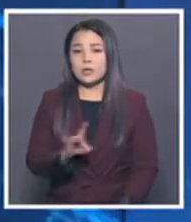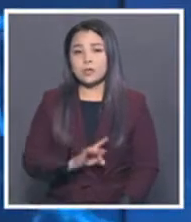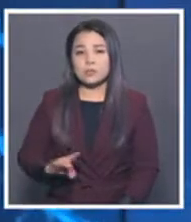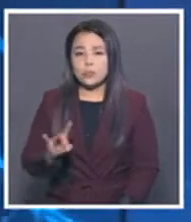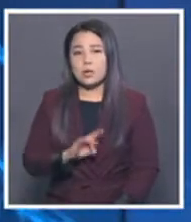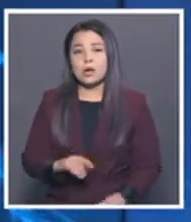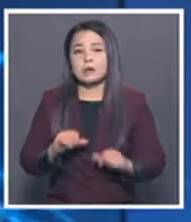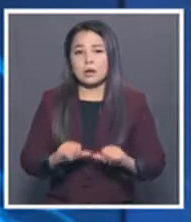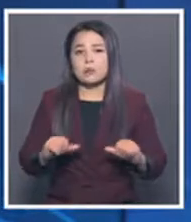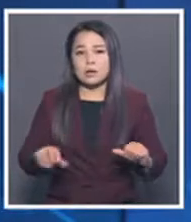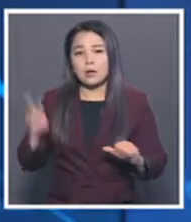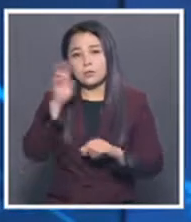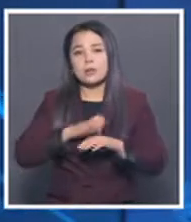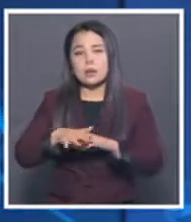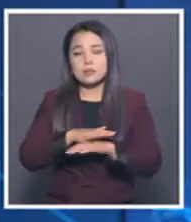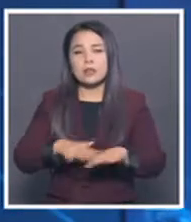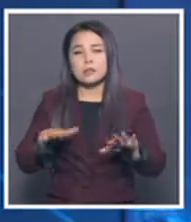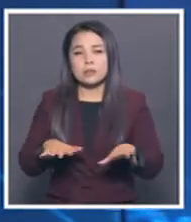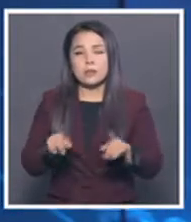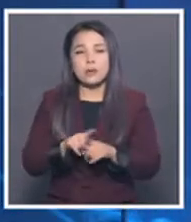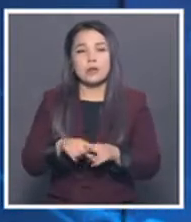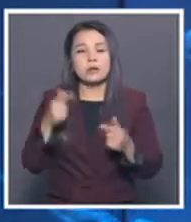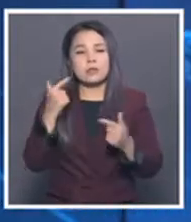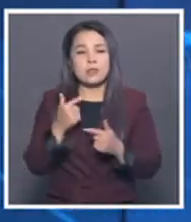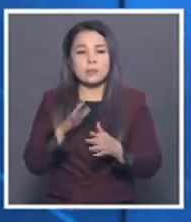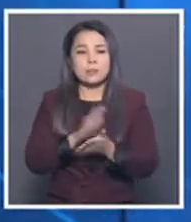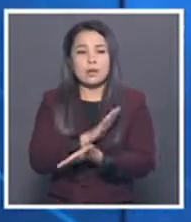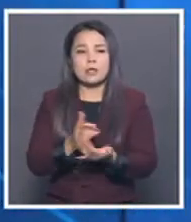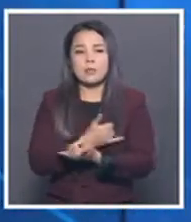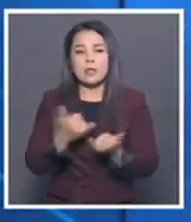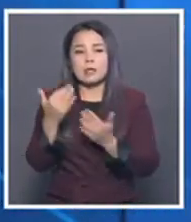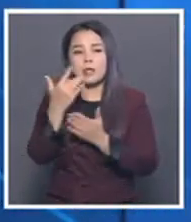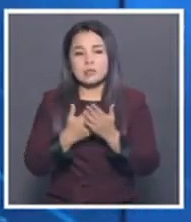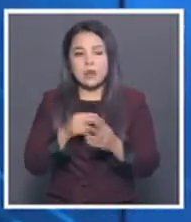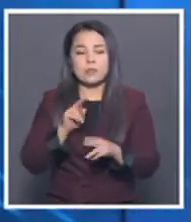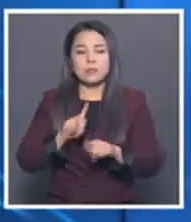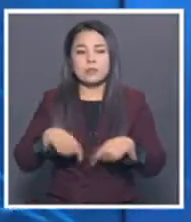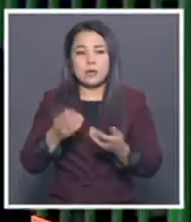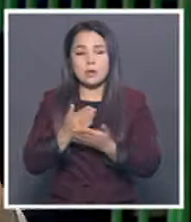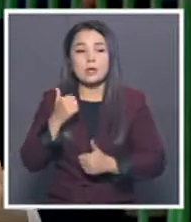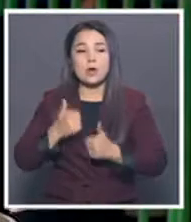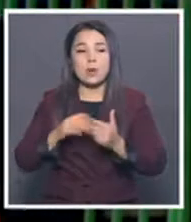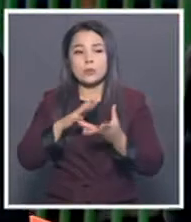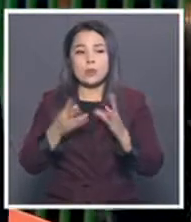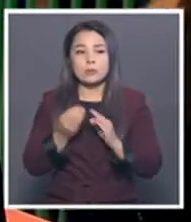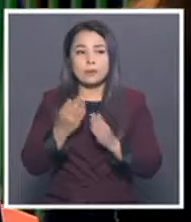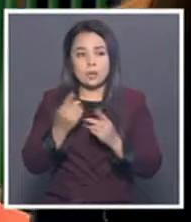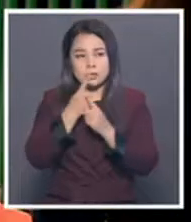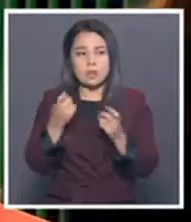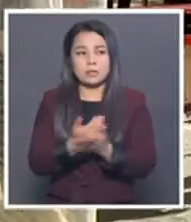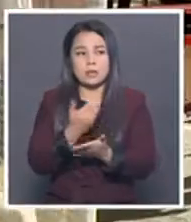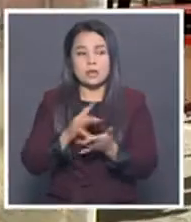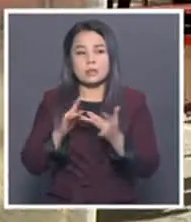Өзгеде ақпараттар, республикалық комиссия мемлекеттік білім гранты егерлерінің тізімін жариялады. Конкурс нәтижесін баспасөз беттері